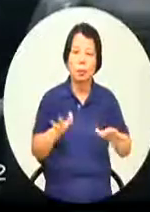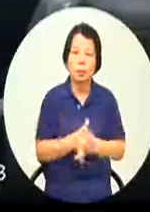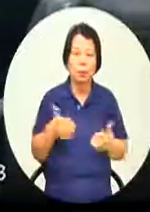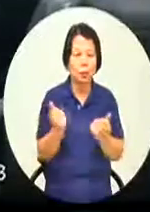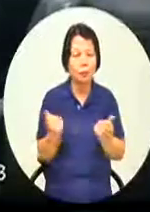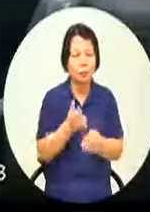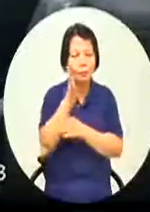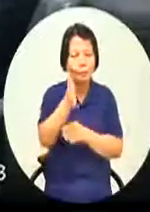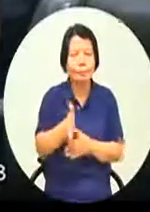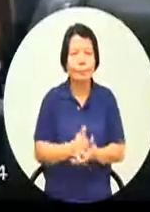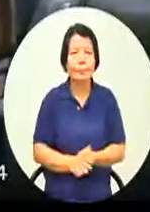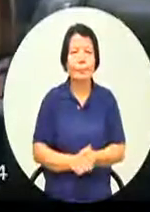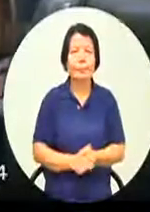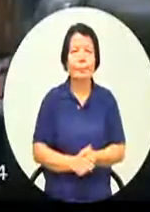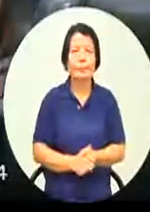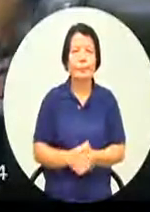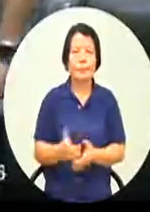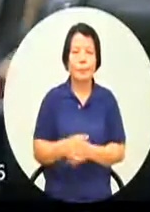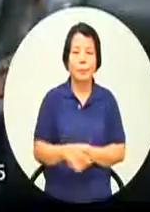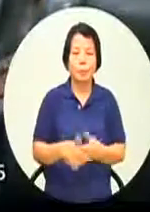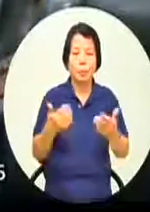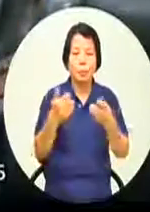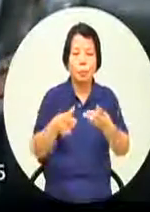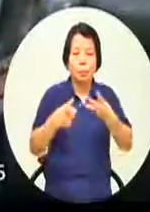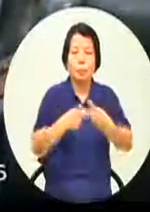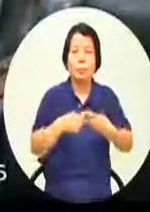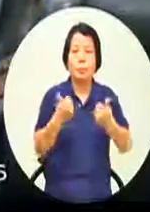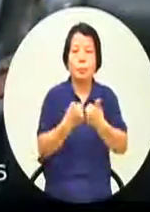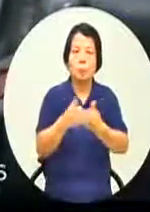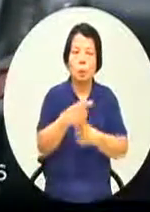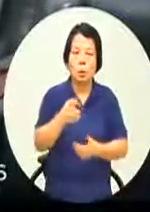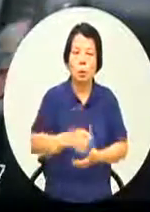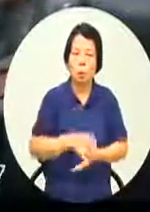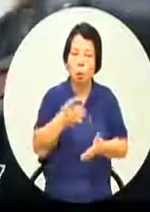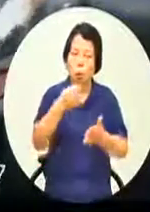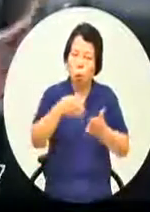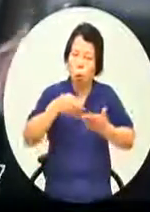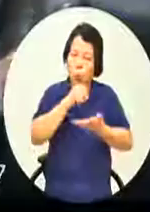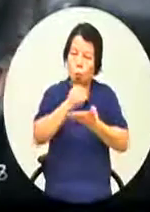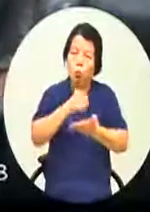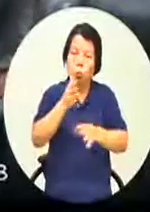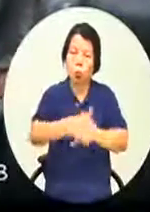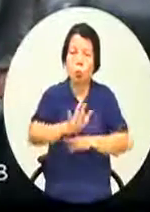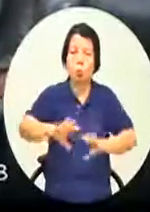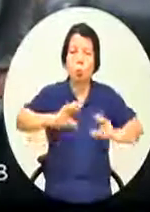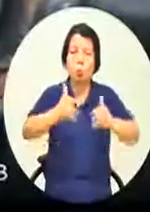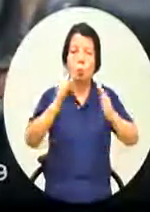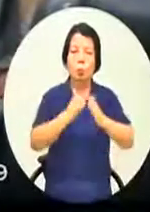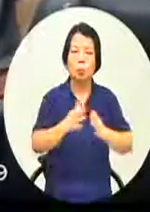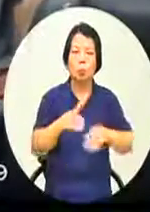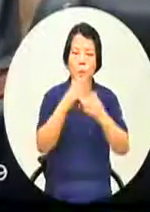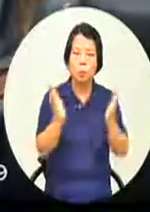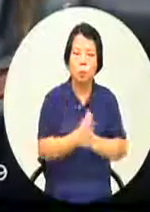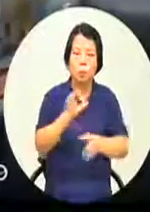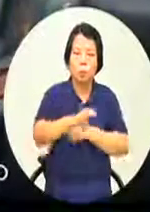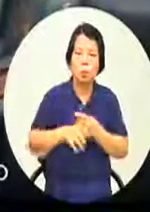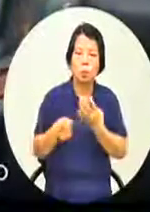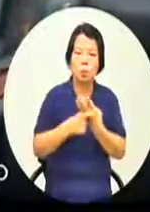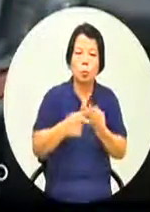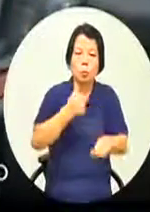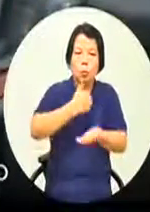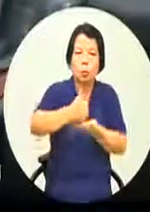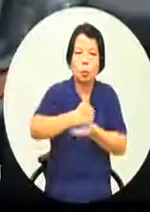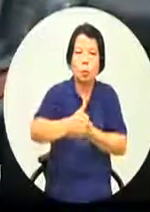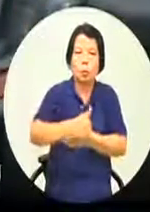您的哦。大概其实从上个会期，我大概就一直提到说，我们国家整体的农产品外销的程度